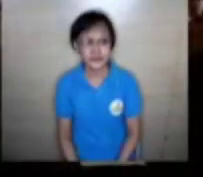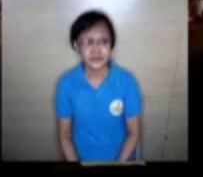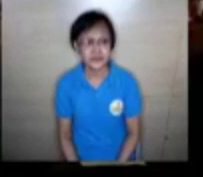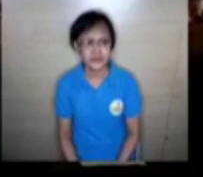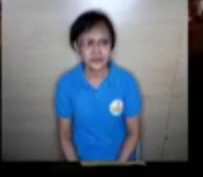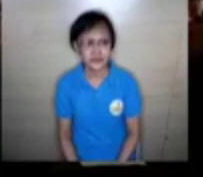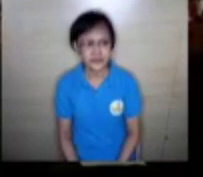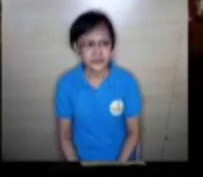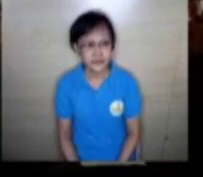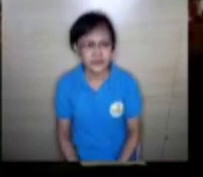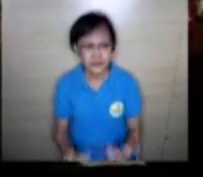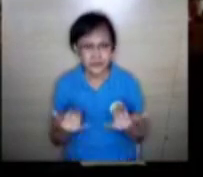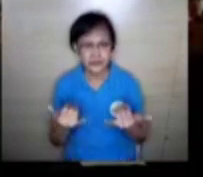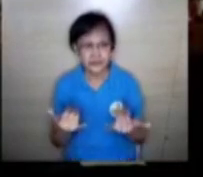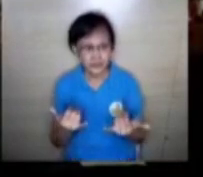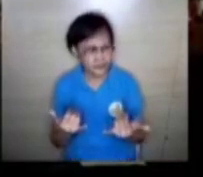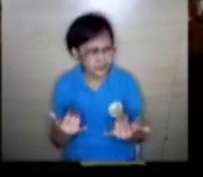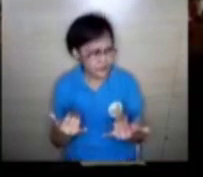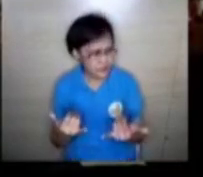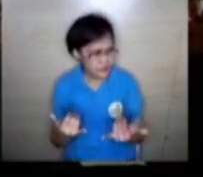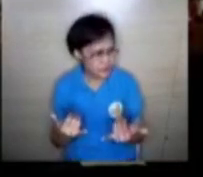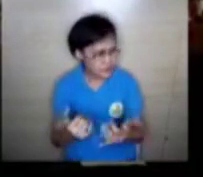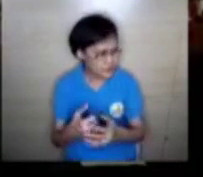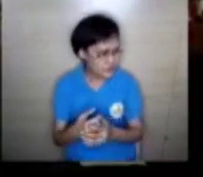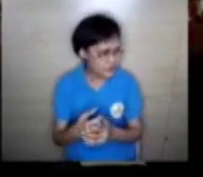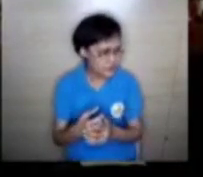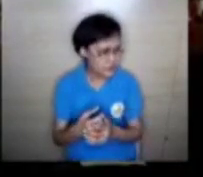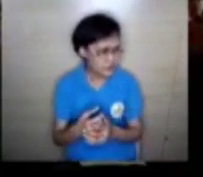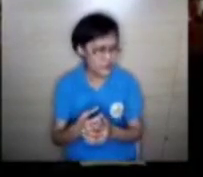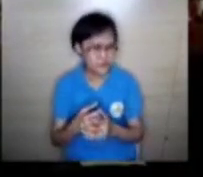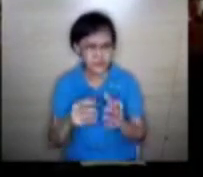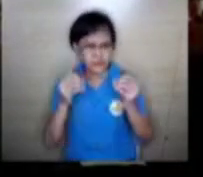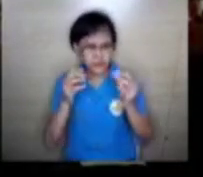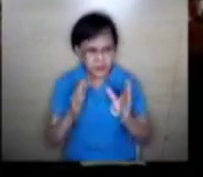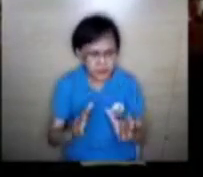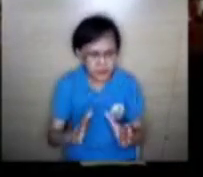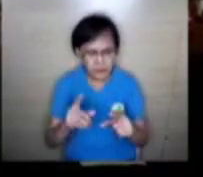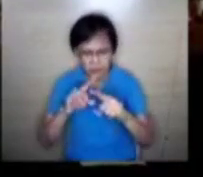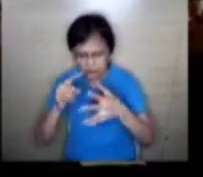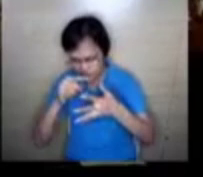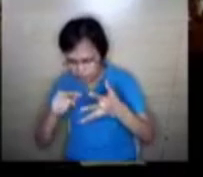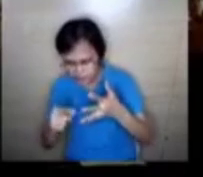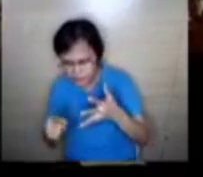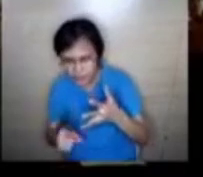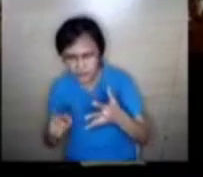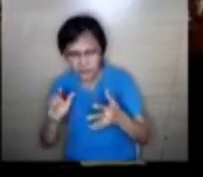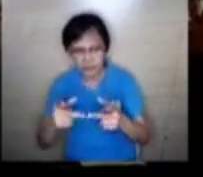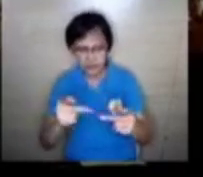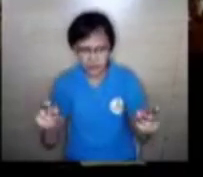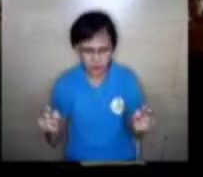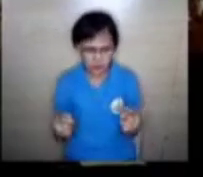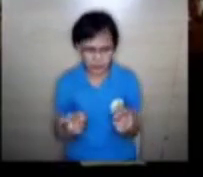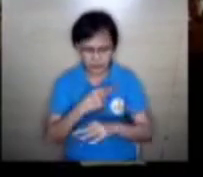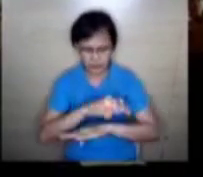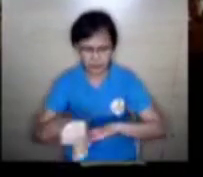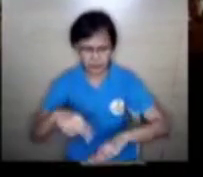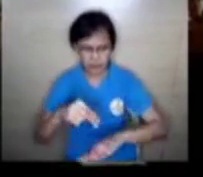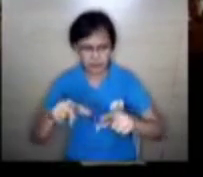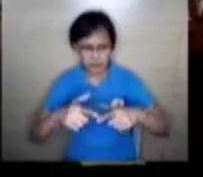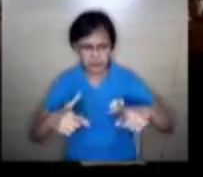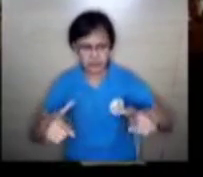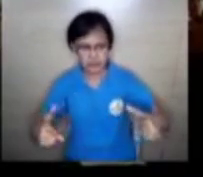Nabanggit ng namayapang linguist, polyglot, professor at former director ng Institute of National Language, Dr. Jose